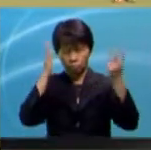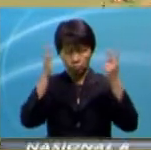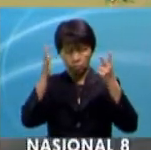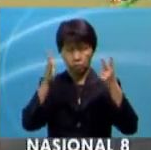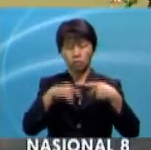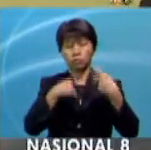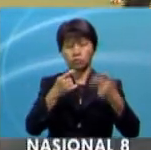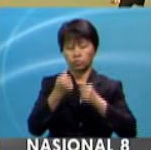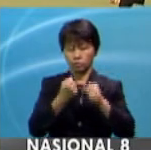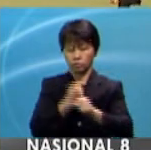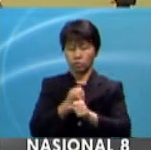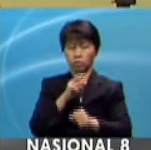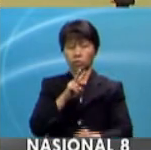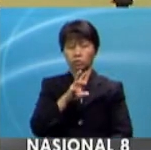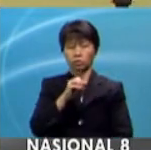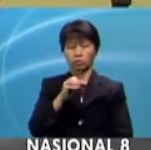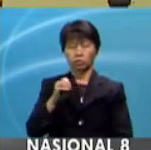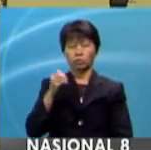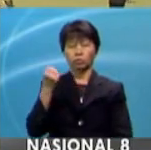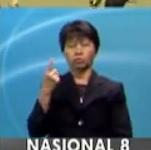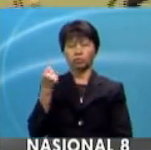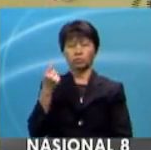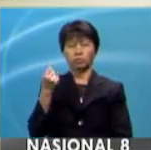sejak tahun 2011